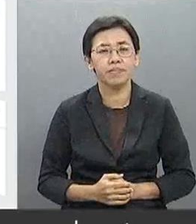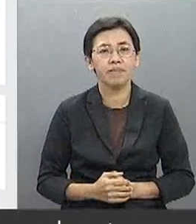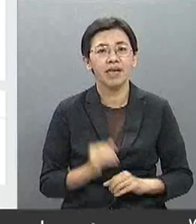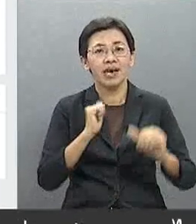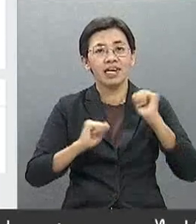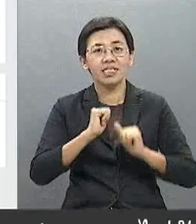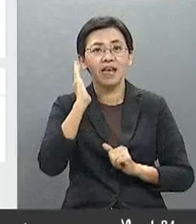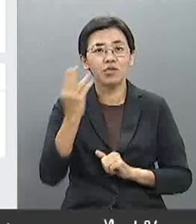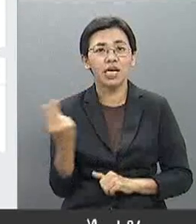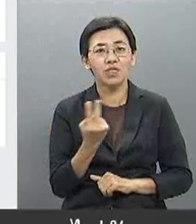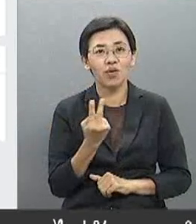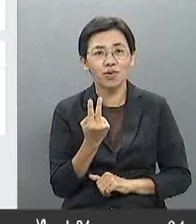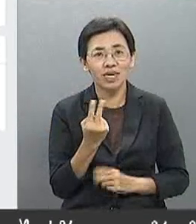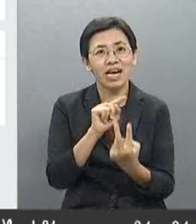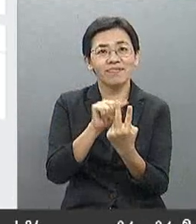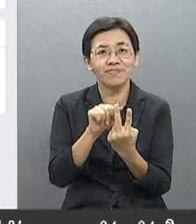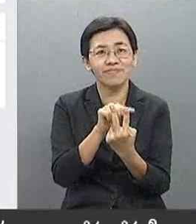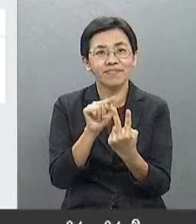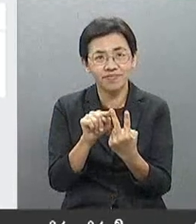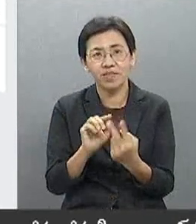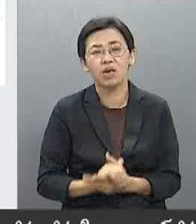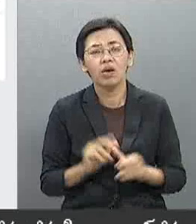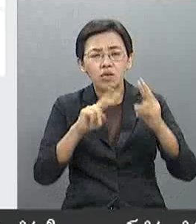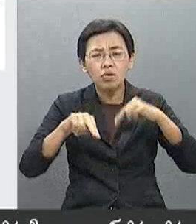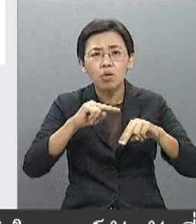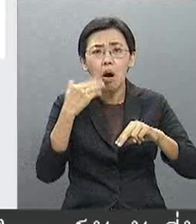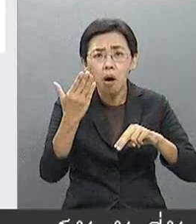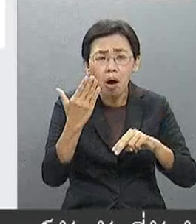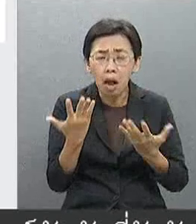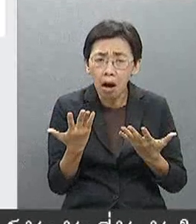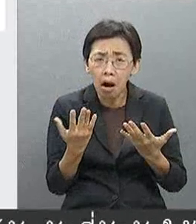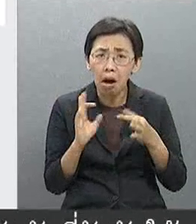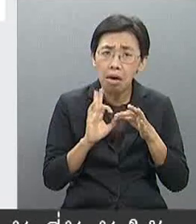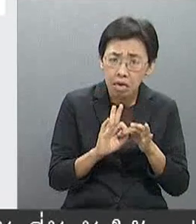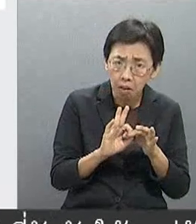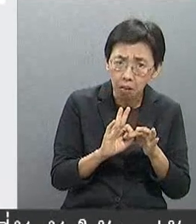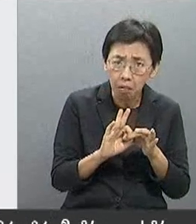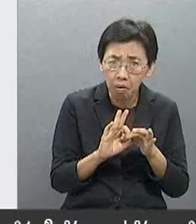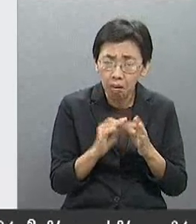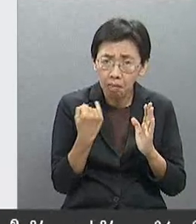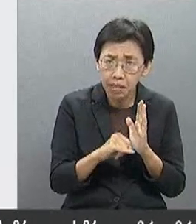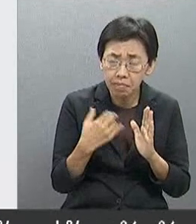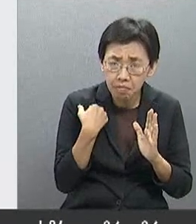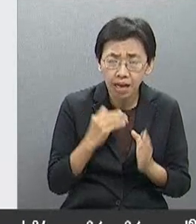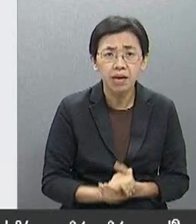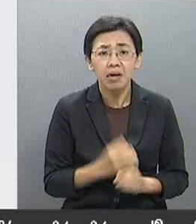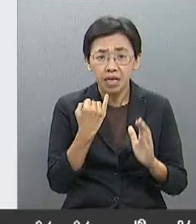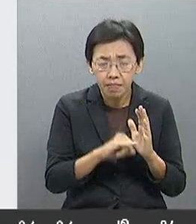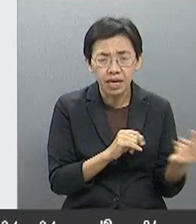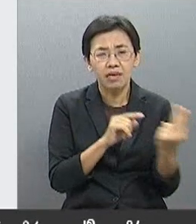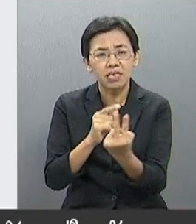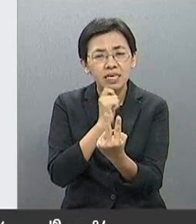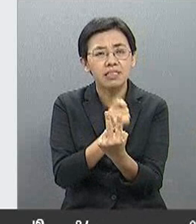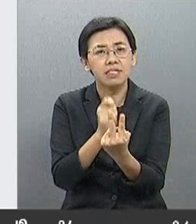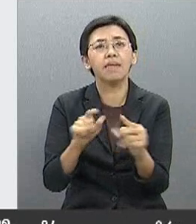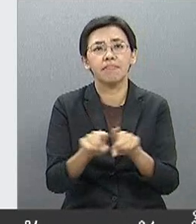ที่อยู่ในกิจกรรมดังกล่าวจะต้องตรวจสอบก่อนนะคะว่ามีส่วนเกี่ยวข้องหรือไม่หากเกี่ยวข้องจะต้องเชิญมาสอบปากคำเช่นกันนอก